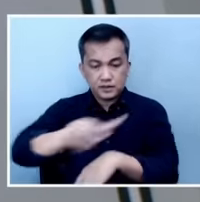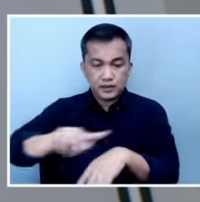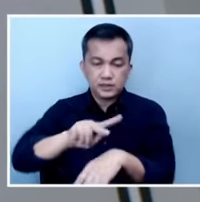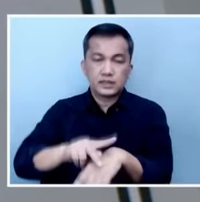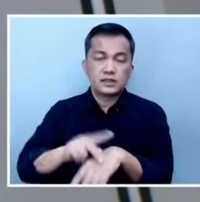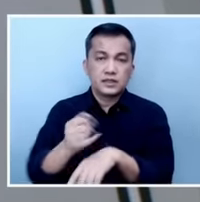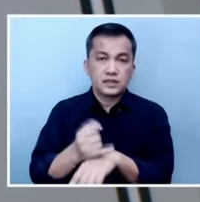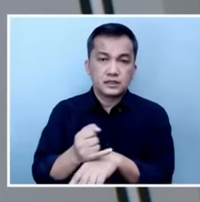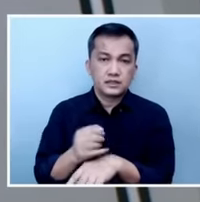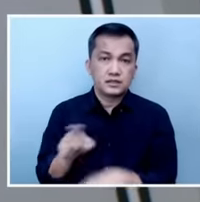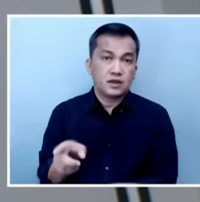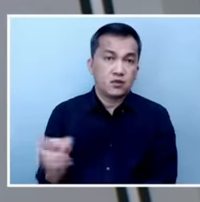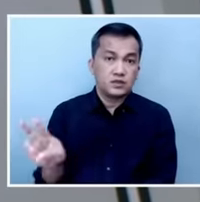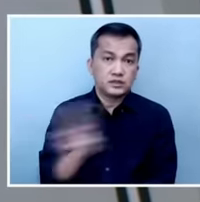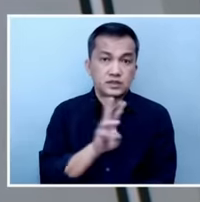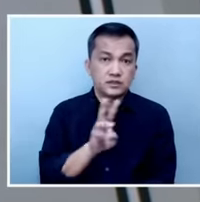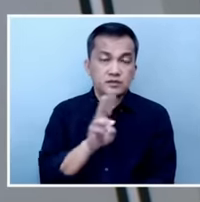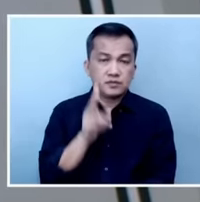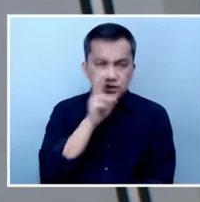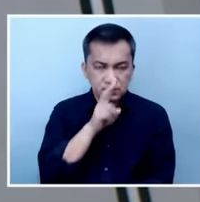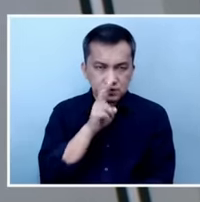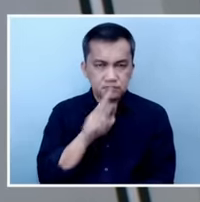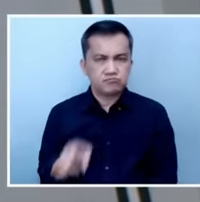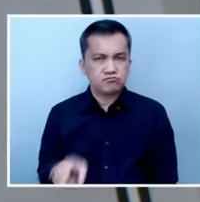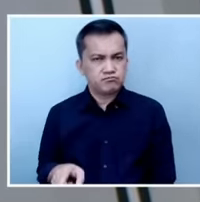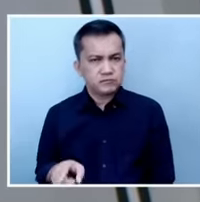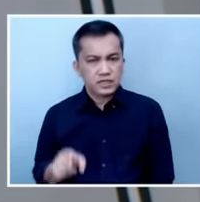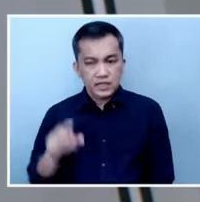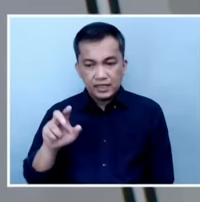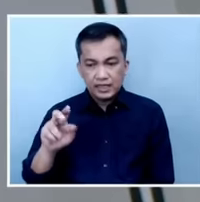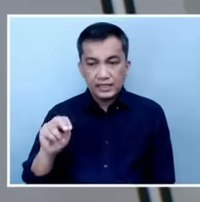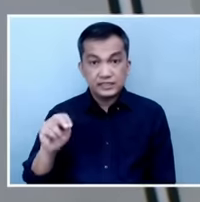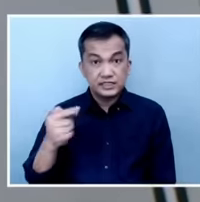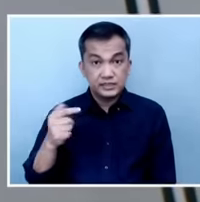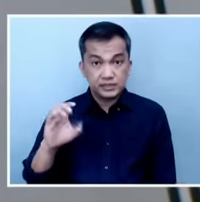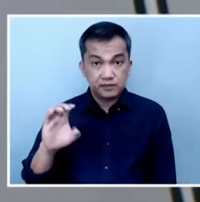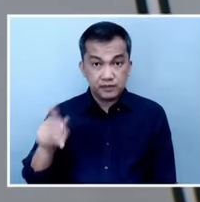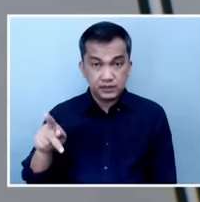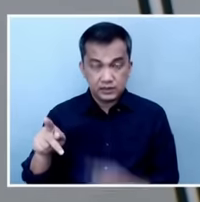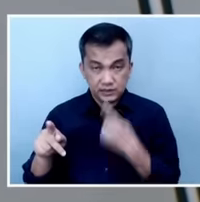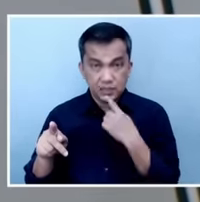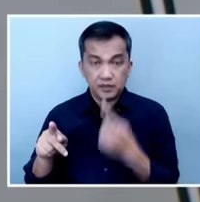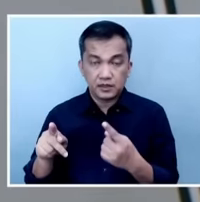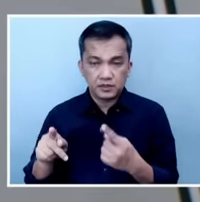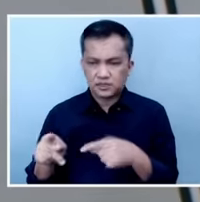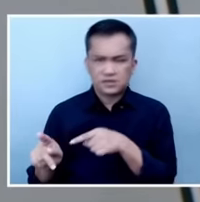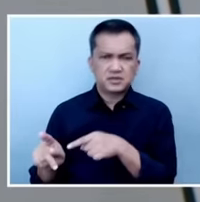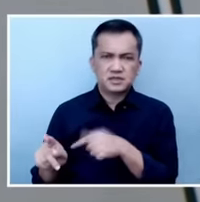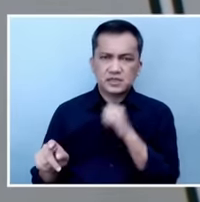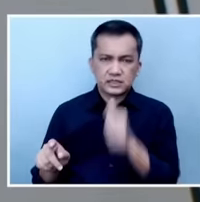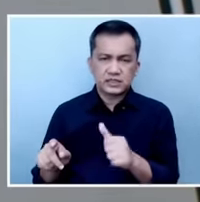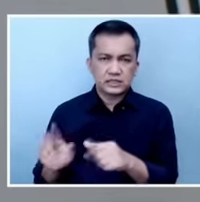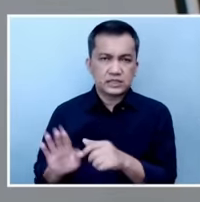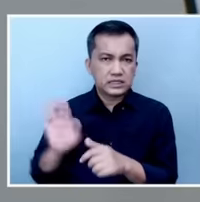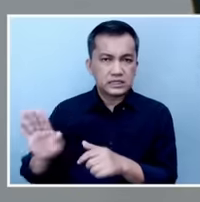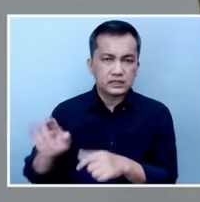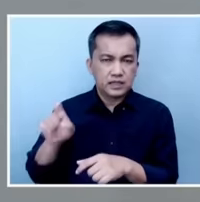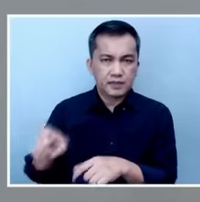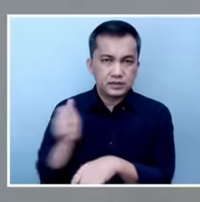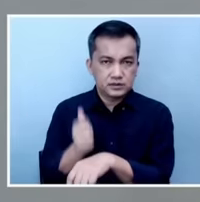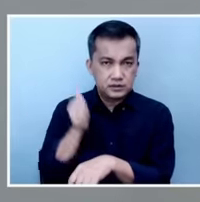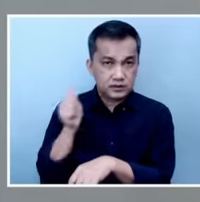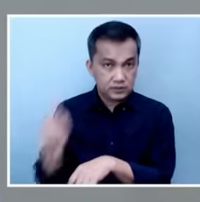Western Visayas. Naninindigan naman po ang National Grid Corporation na hindi sila ang dapat